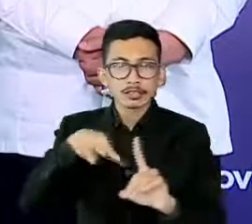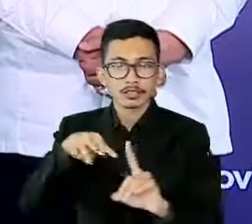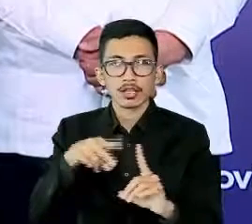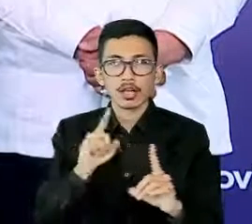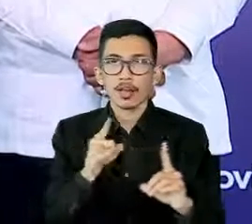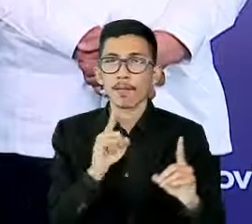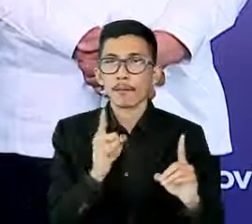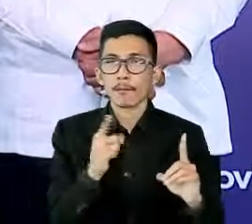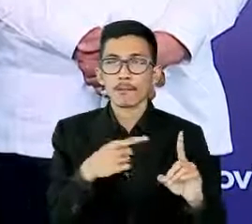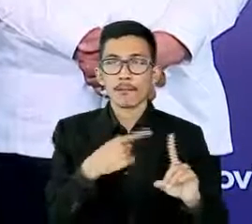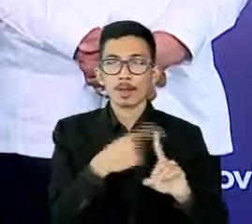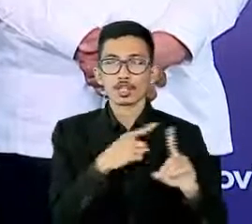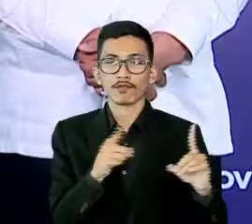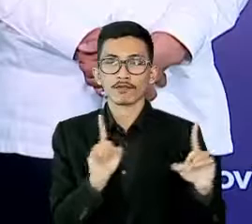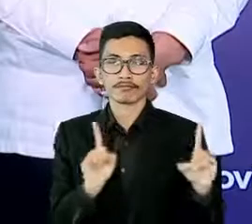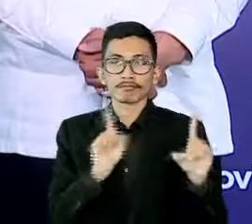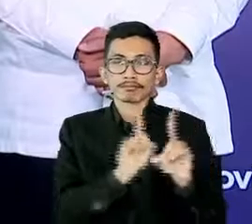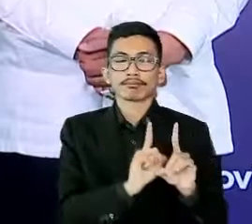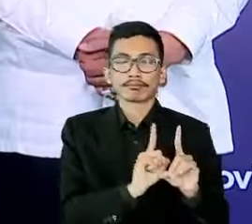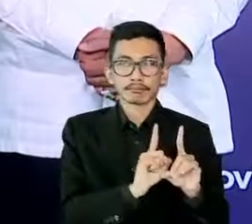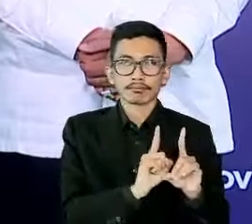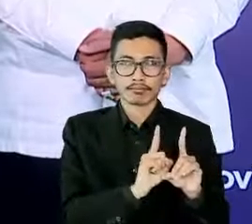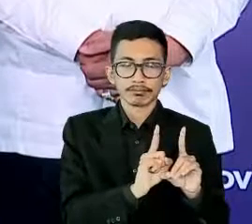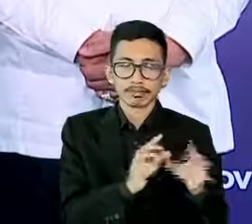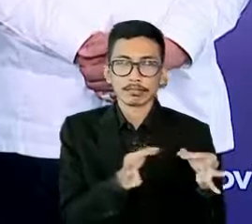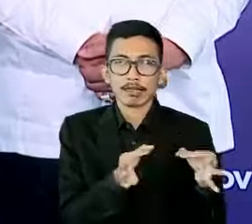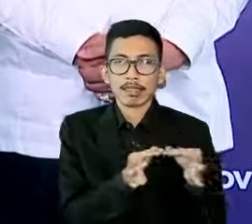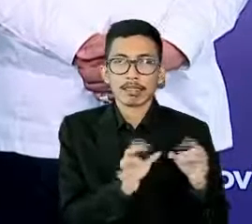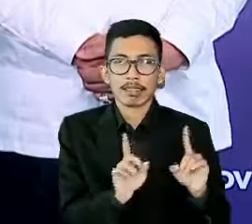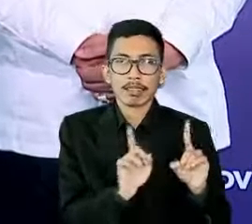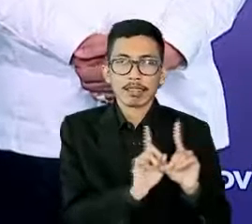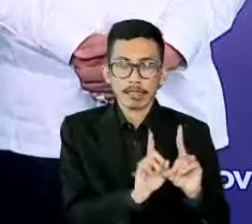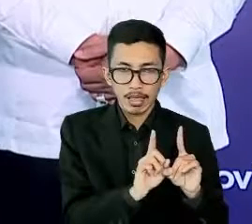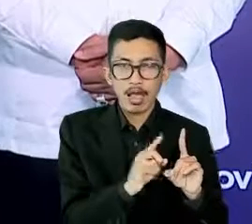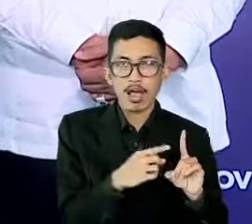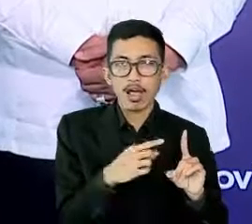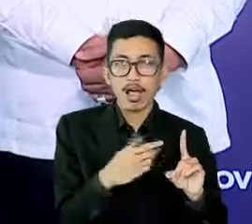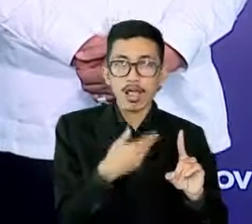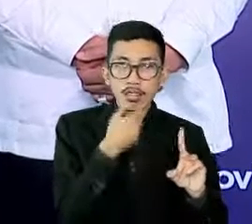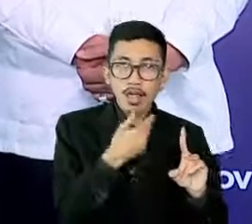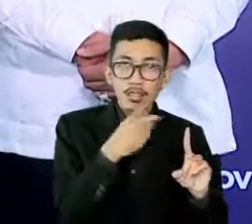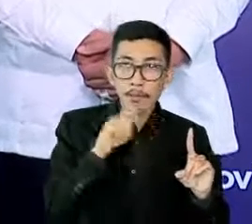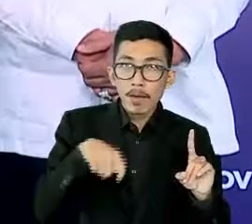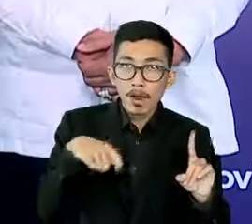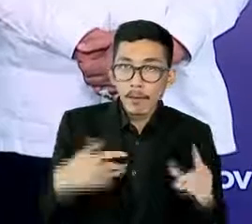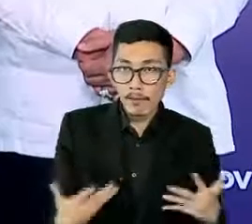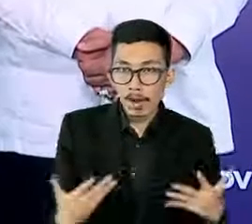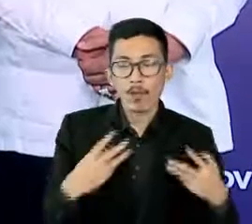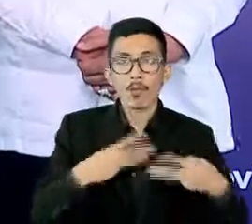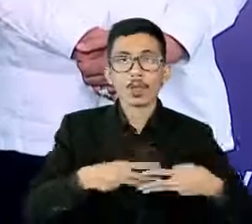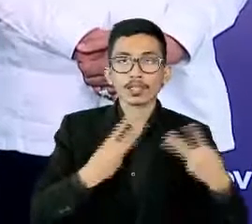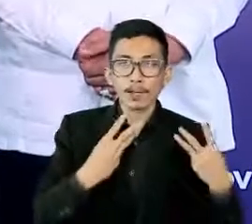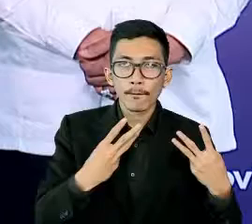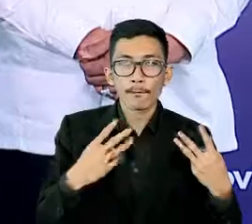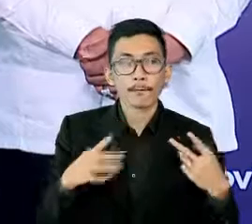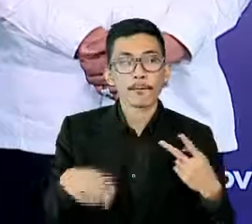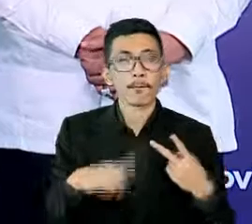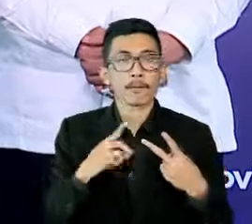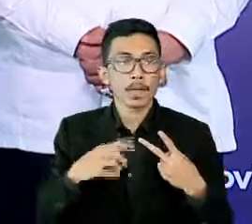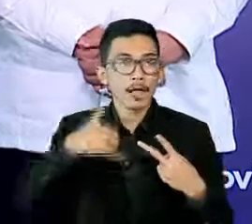kontak terjadi kontak rap dengan menggunakan alat komunikasi wa maupun handphone